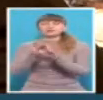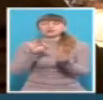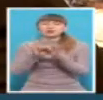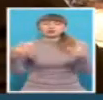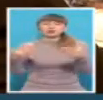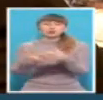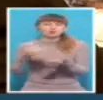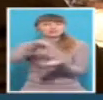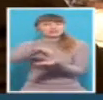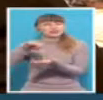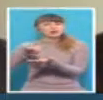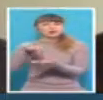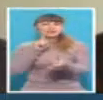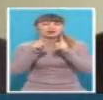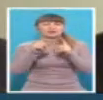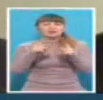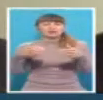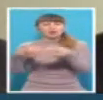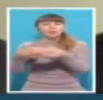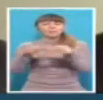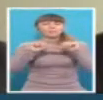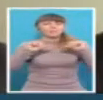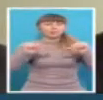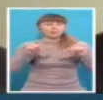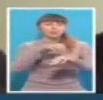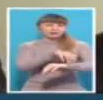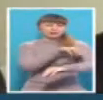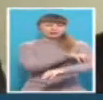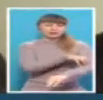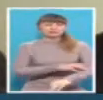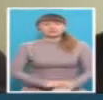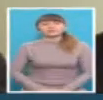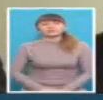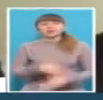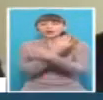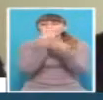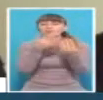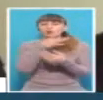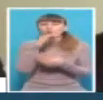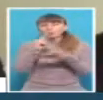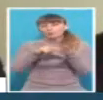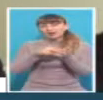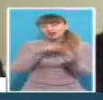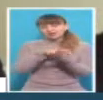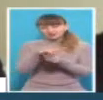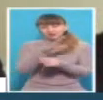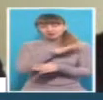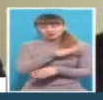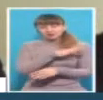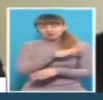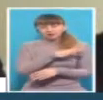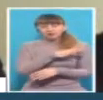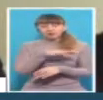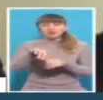елімізде мейлінше жағдай жасауда. Біз көп деген жобаларды жүзеге асырып жатырмыз. Осындай жобалардың бірі English for жастар атты ауыл